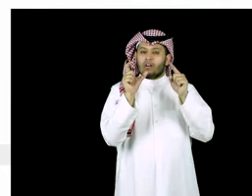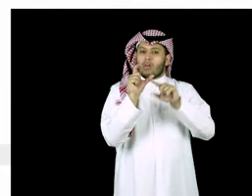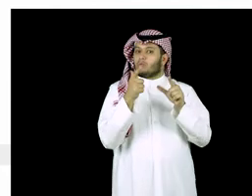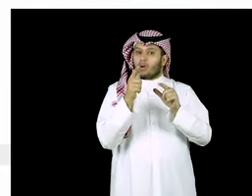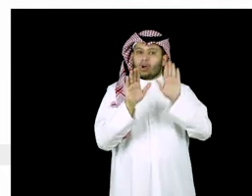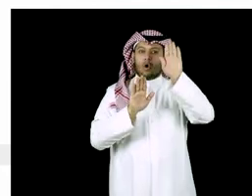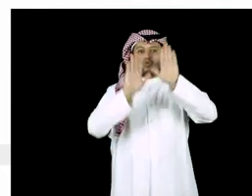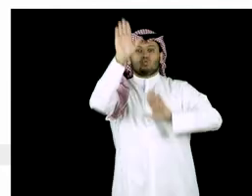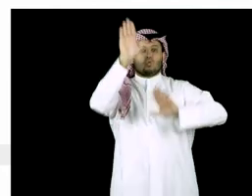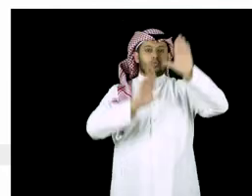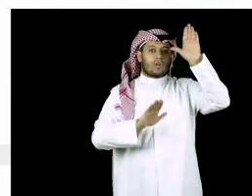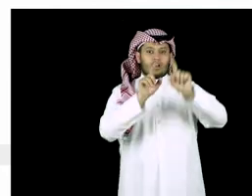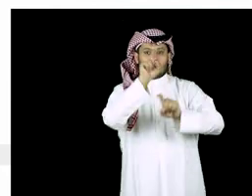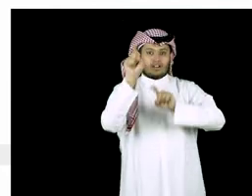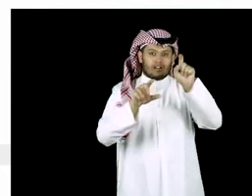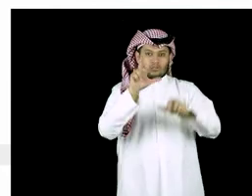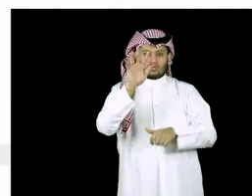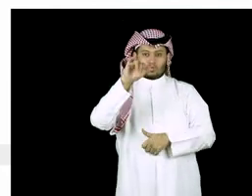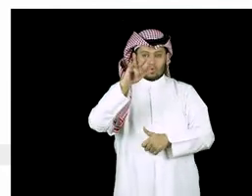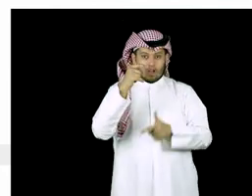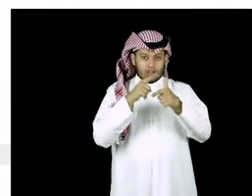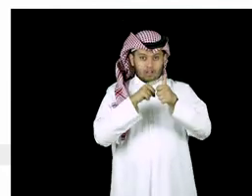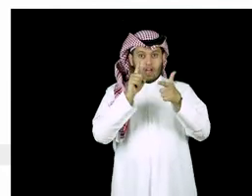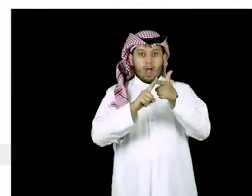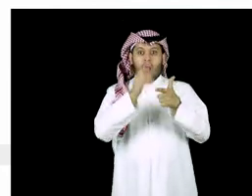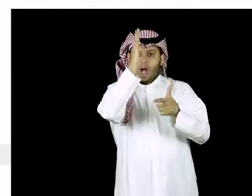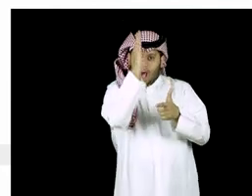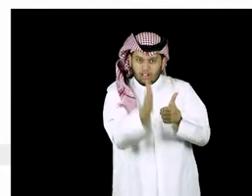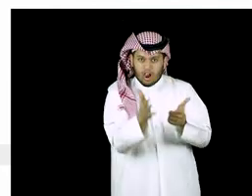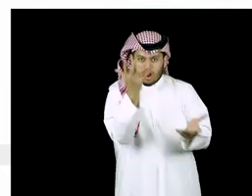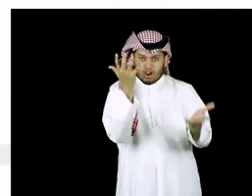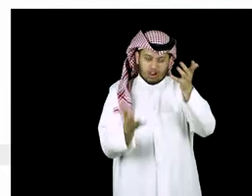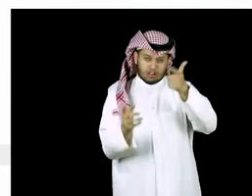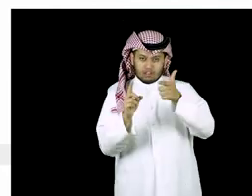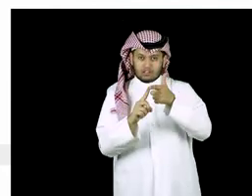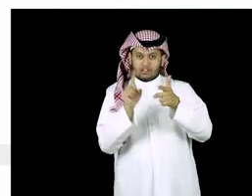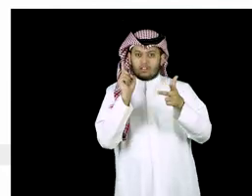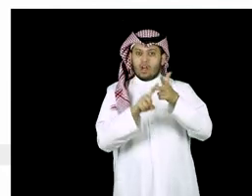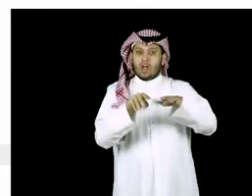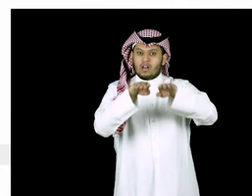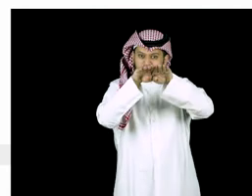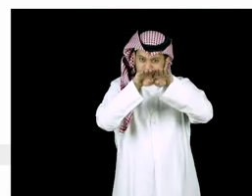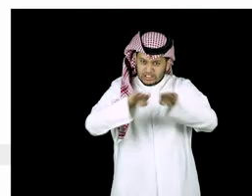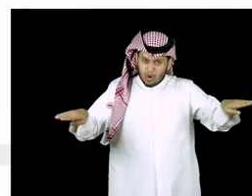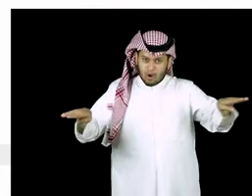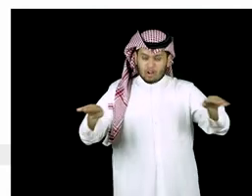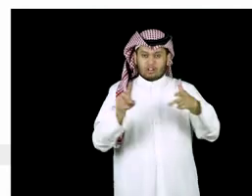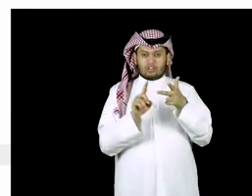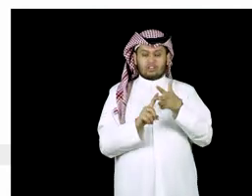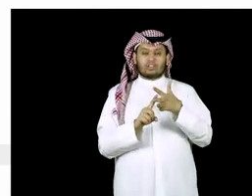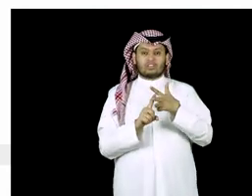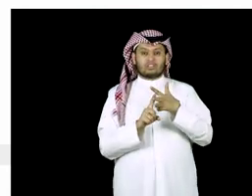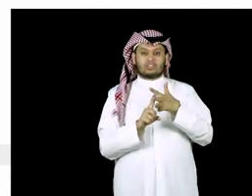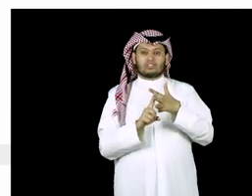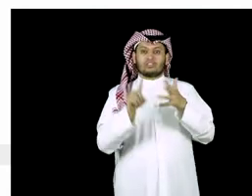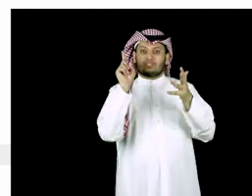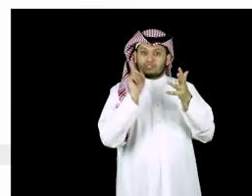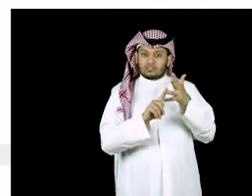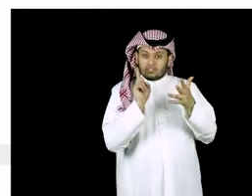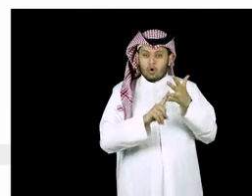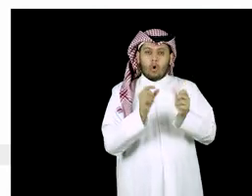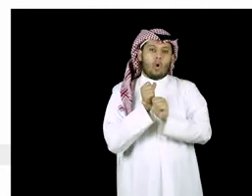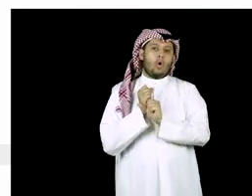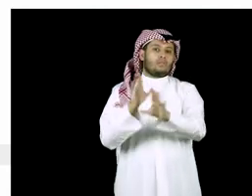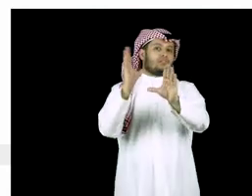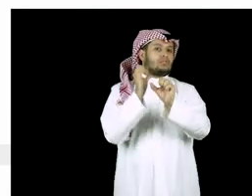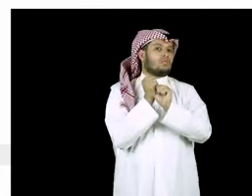الشورى، ثانيا العدل، ثالثا المساواة، رابعا